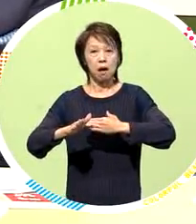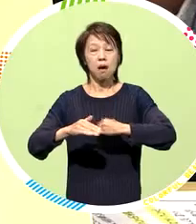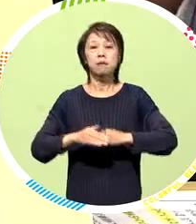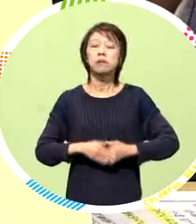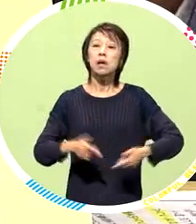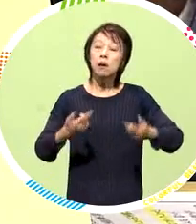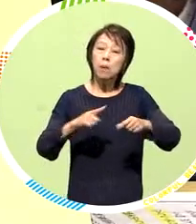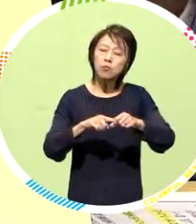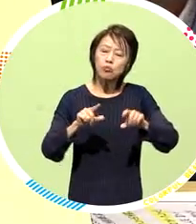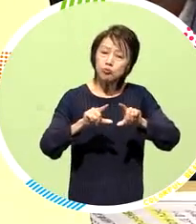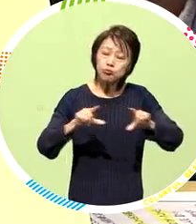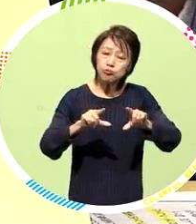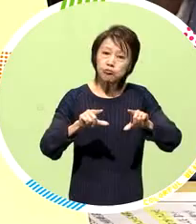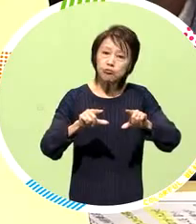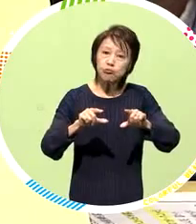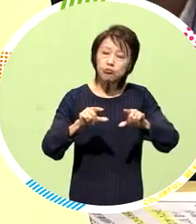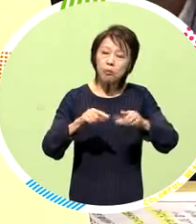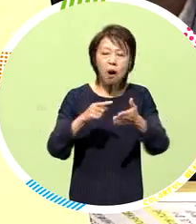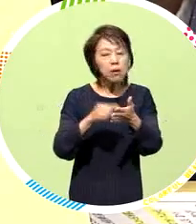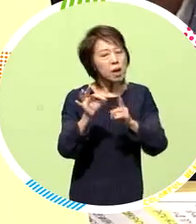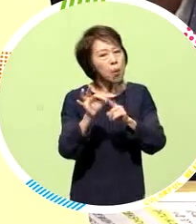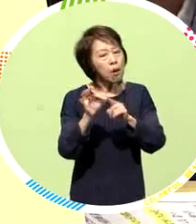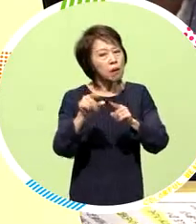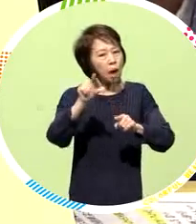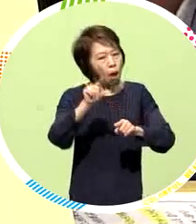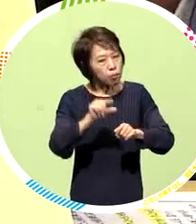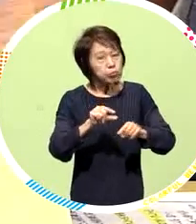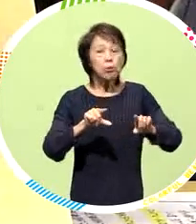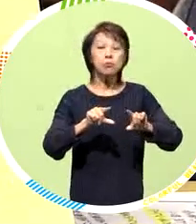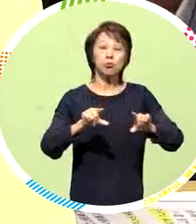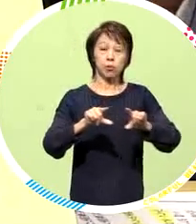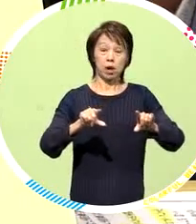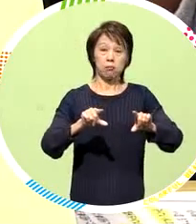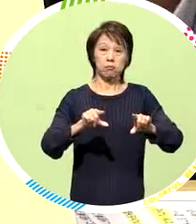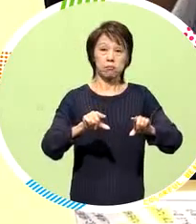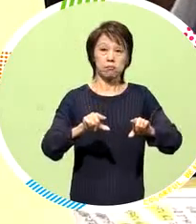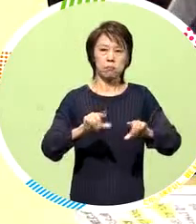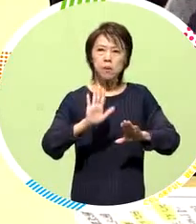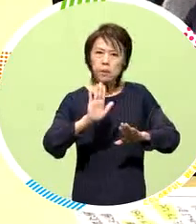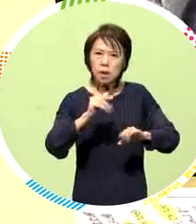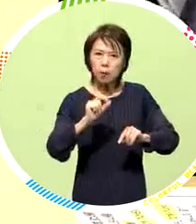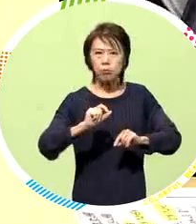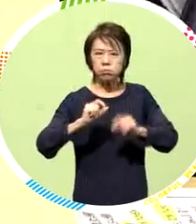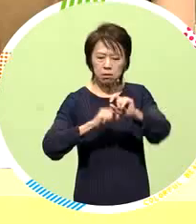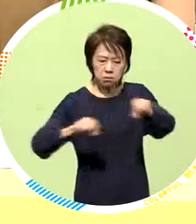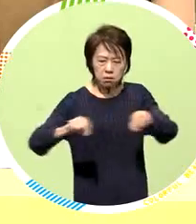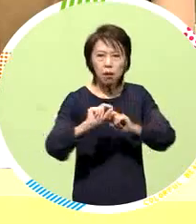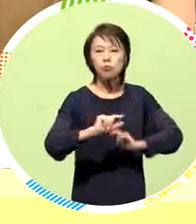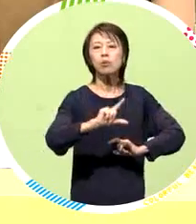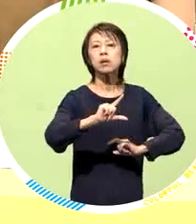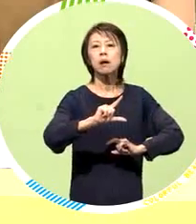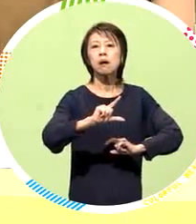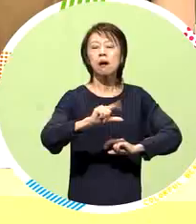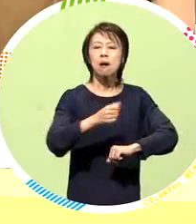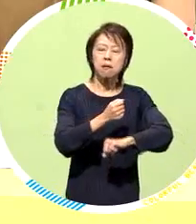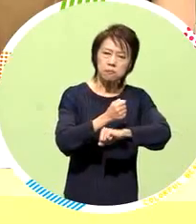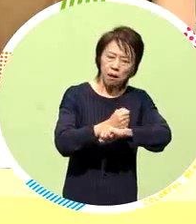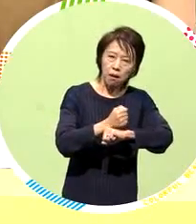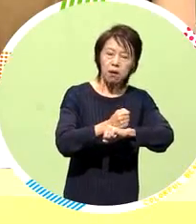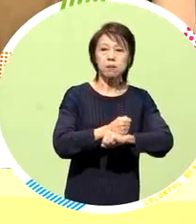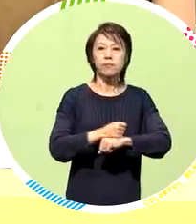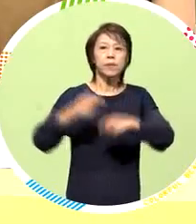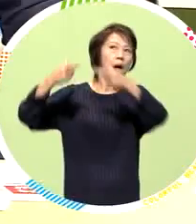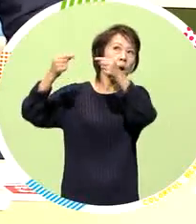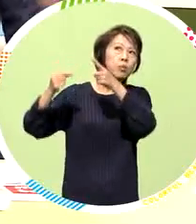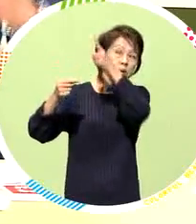から毎年普通のこれがだんだん減ってくるんですよ東頃はグラッチェそれは大変ですねこれはの